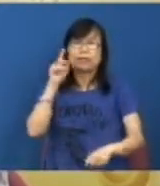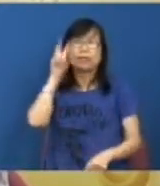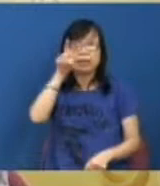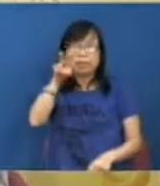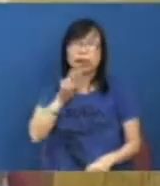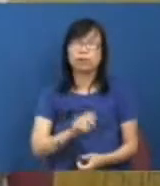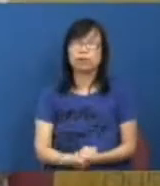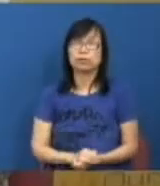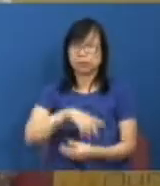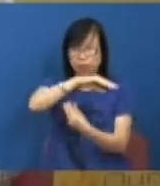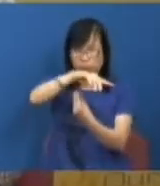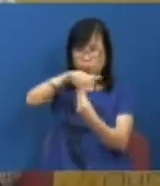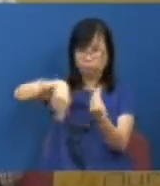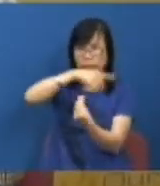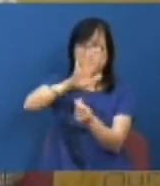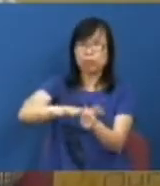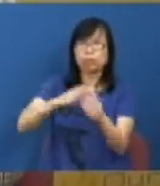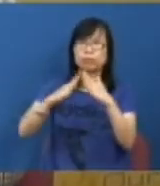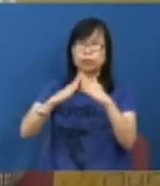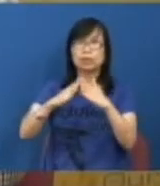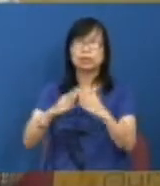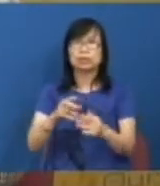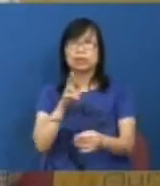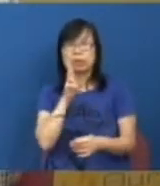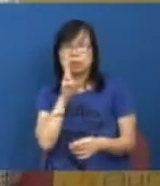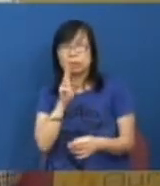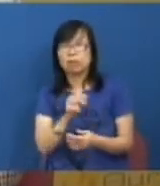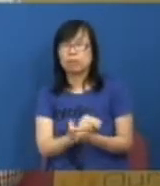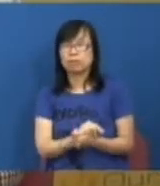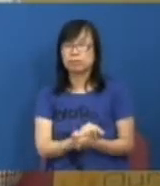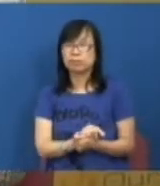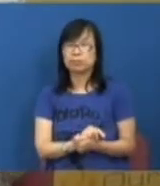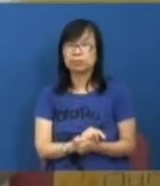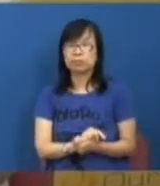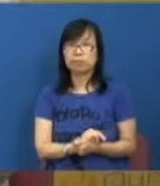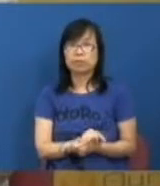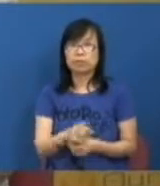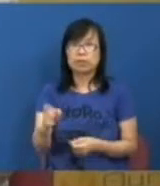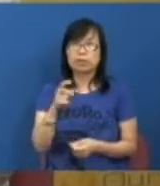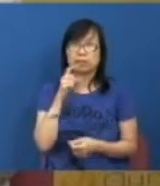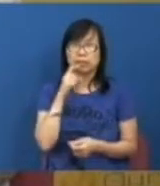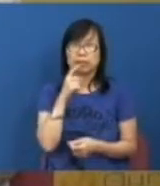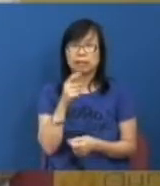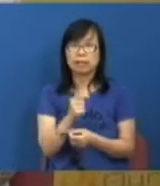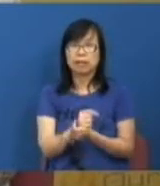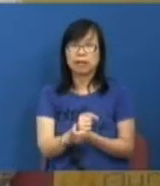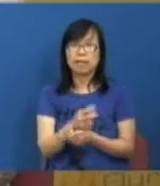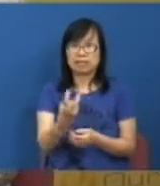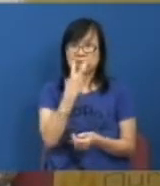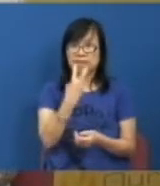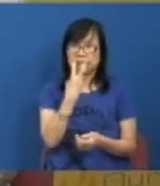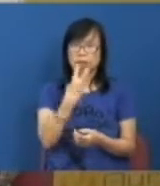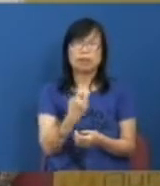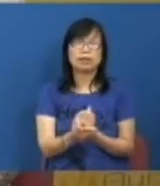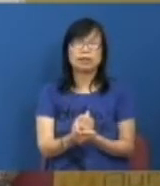其實環保村屋頭先我哋講啦，其實如果將一啲真係，不過我諗呢個當然啦，呢個沼氣呢啲